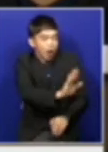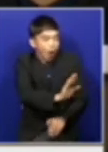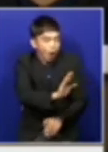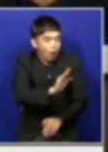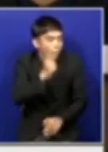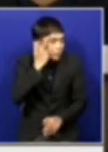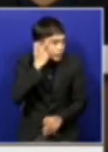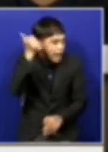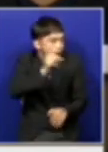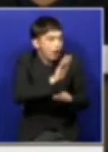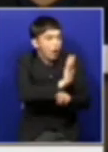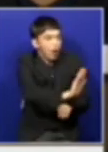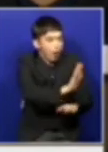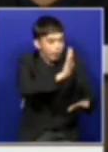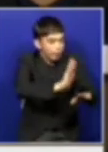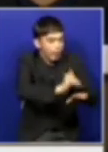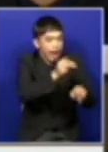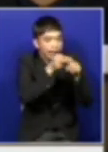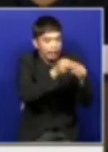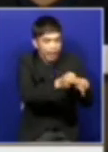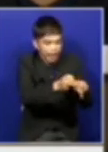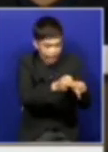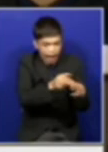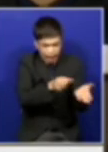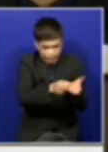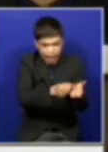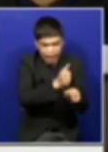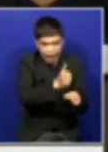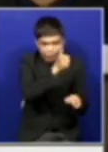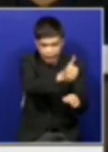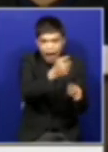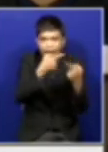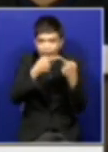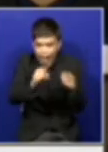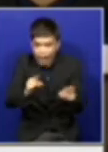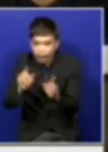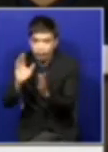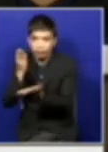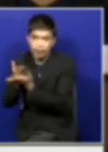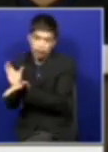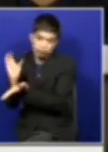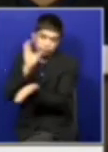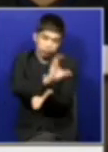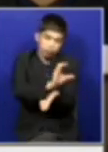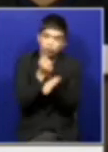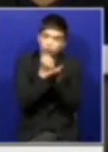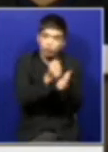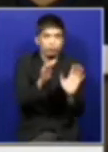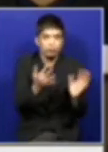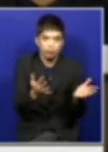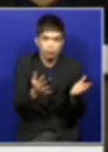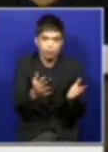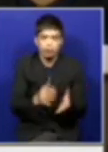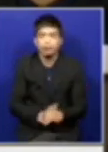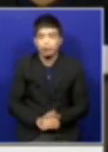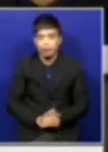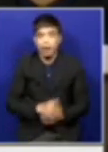ก้ไขปัญหาได้แต่เขาขาดเงินสนับสนุน เรื่องน้ำบาดาลนี่เป็นสิ่งที่จำเป็นนะครับพลังงานแสงอาทิ